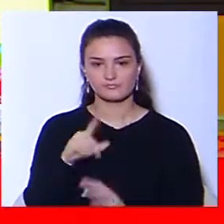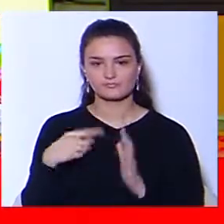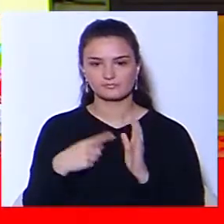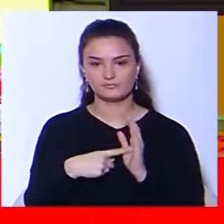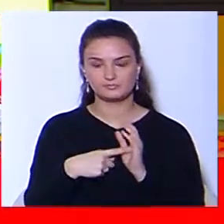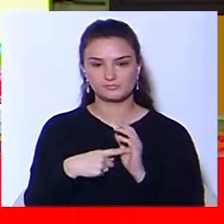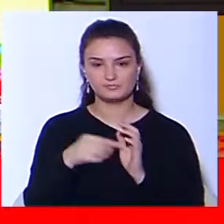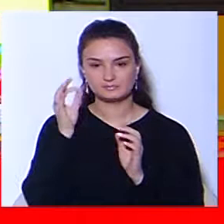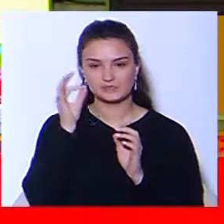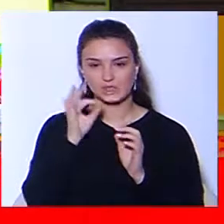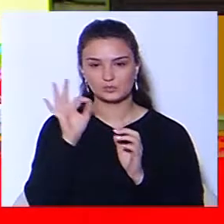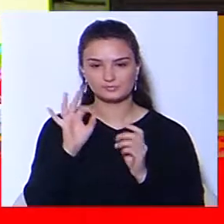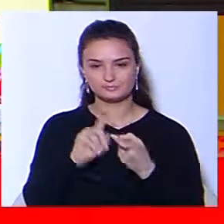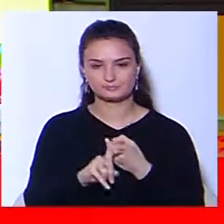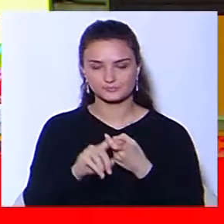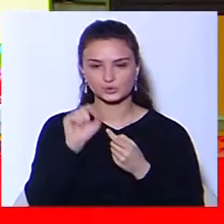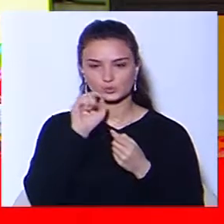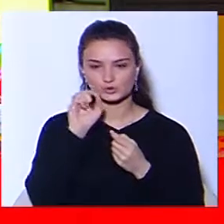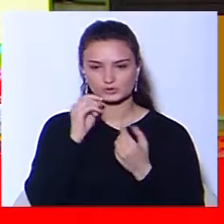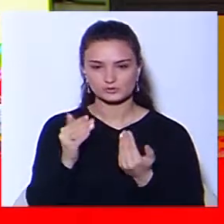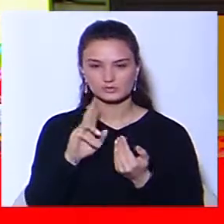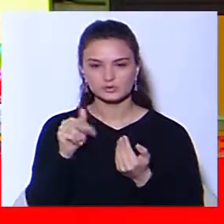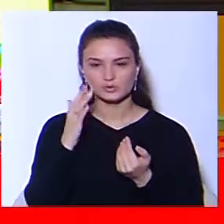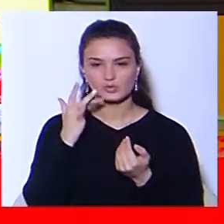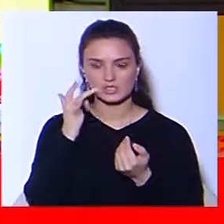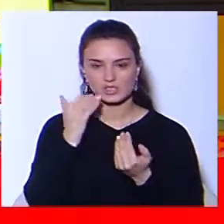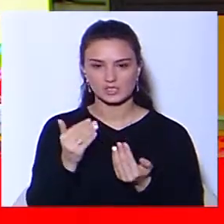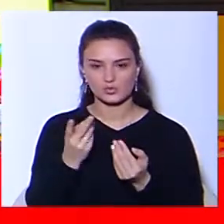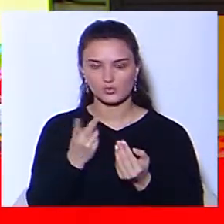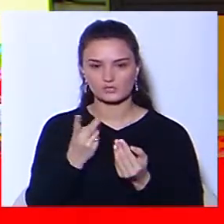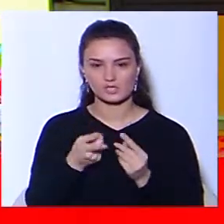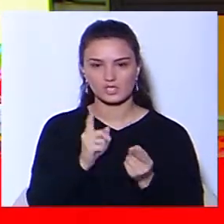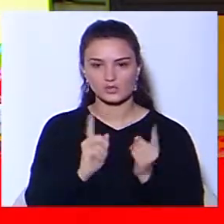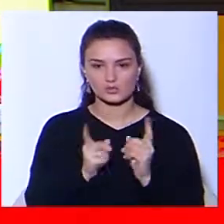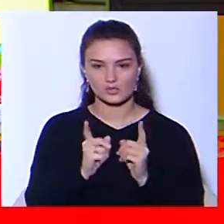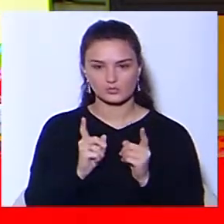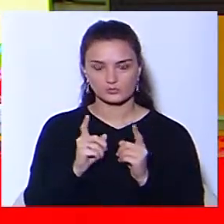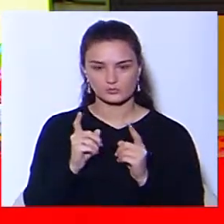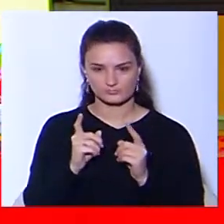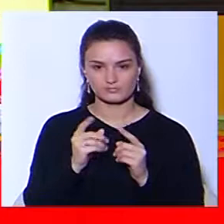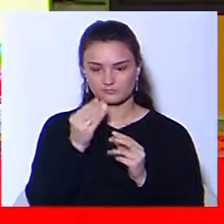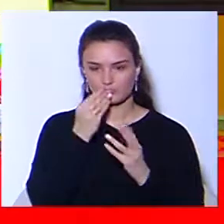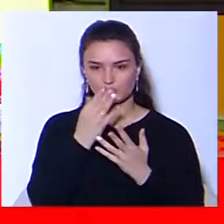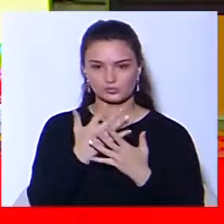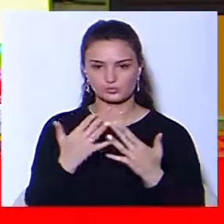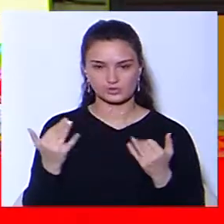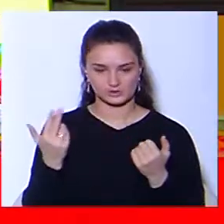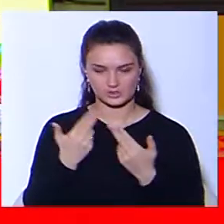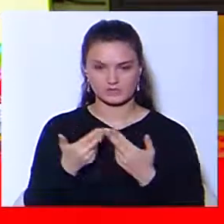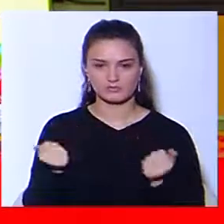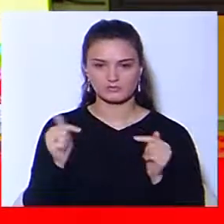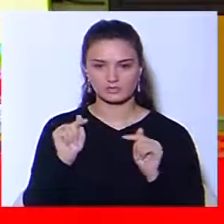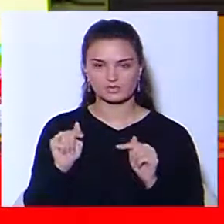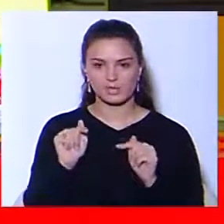მას შემდეგ, რაც კბილეუზე ვისაუბრეთ, ჩურჩხელა და გოზინაყი. ორივე ნატურალური კომპონენტებისგან შემდგარი პროდუქტია და